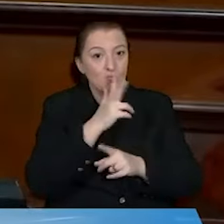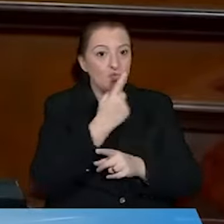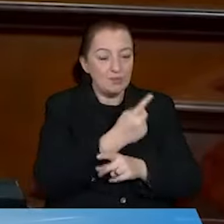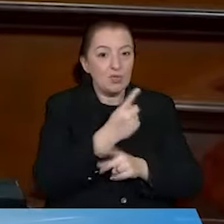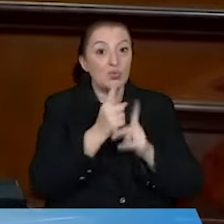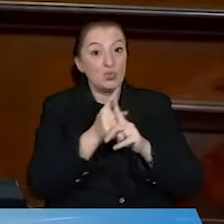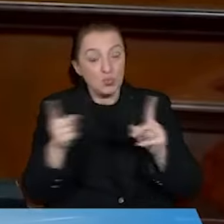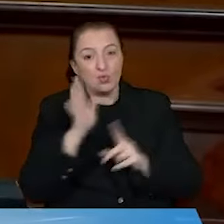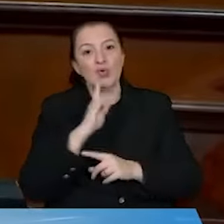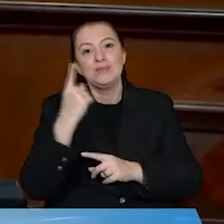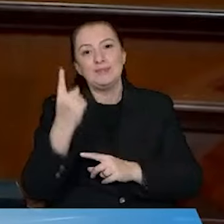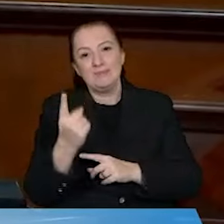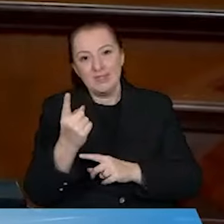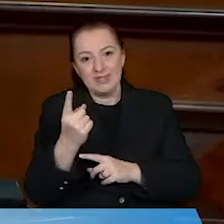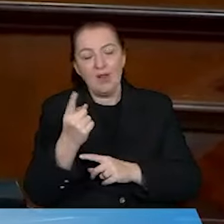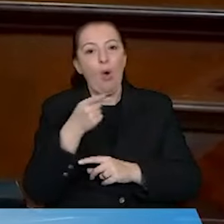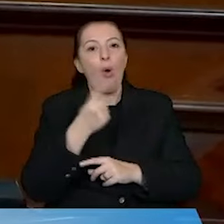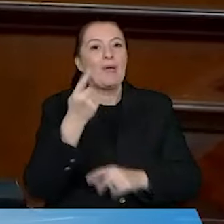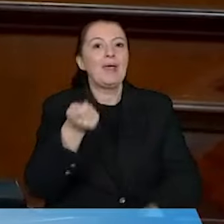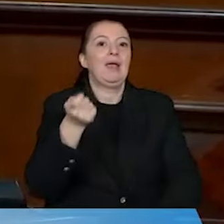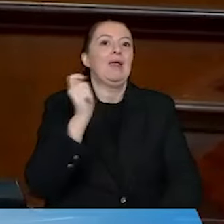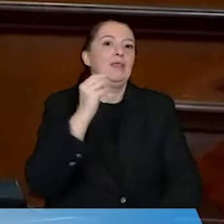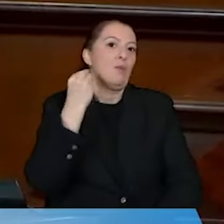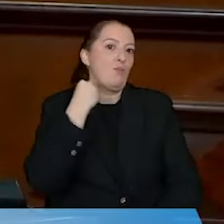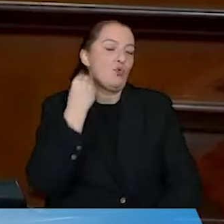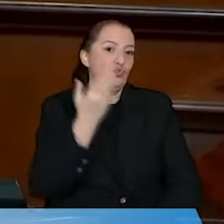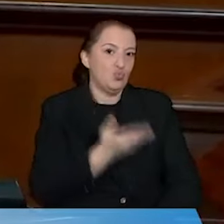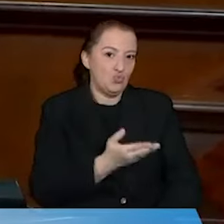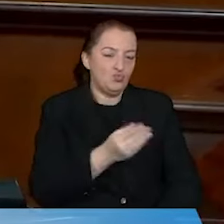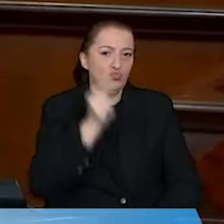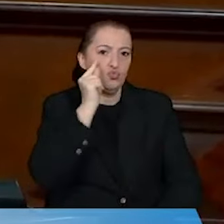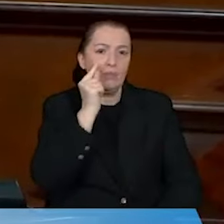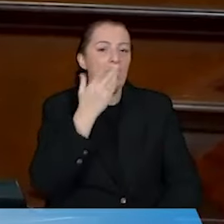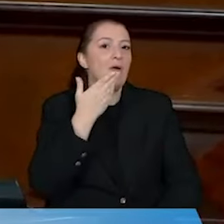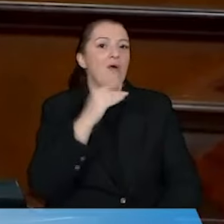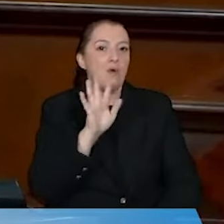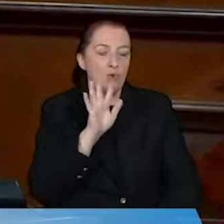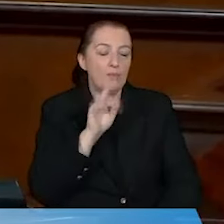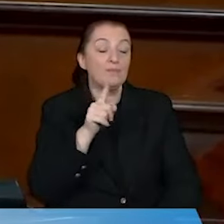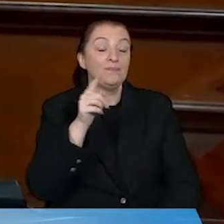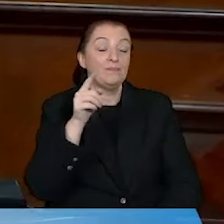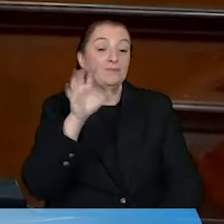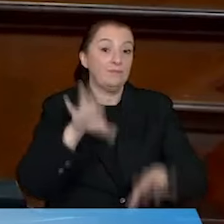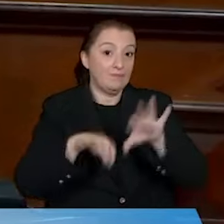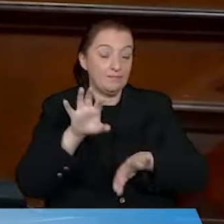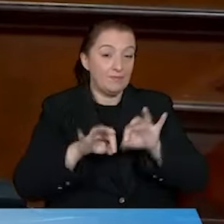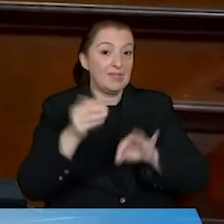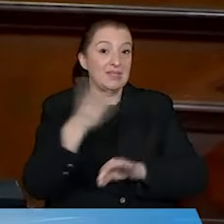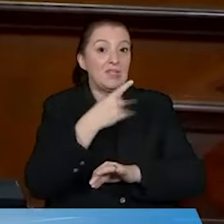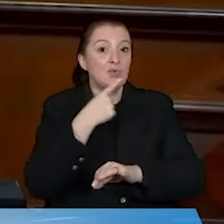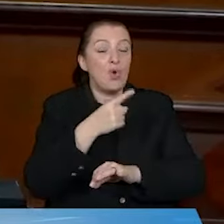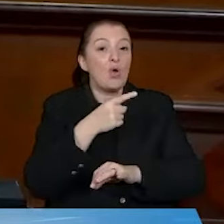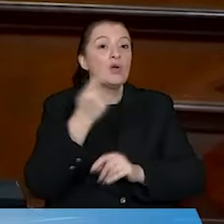401'de. Dolayısıyla bu bir kredi borcudur, mali borçtur. Şüphe yok buna. Sayıştay diyor ki, yapılan incelemede